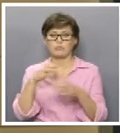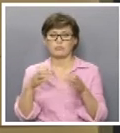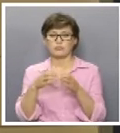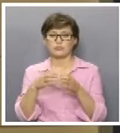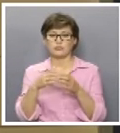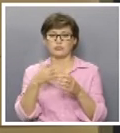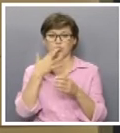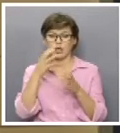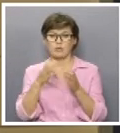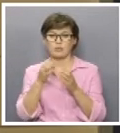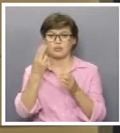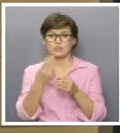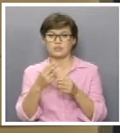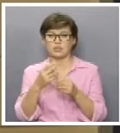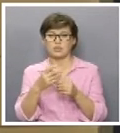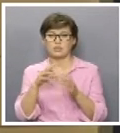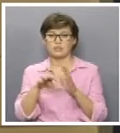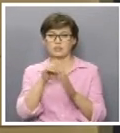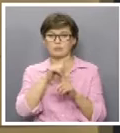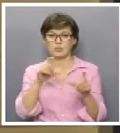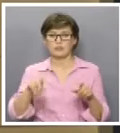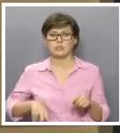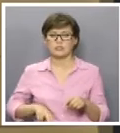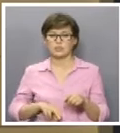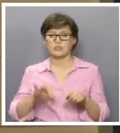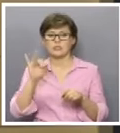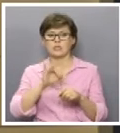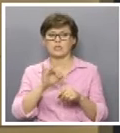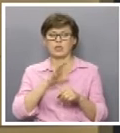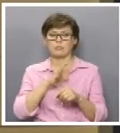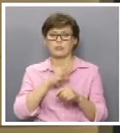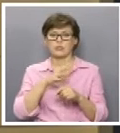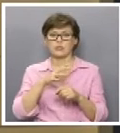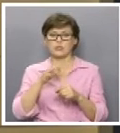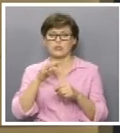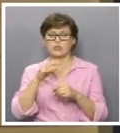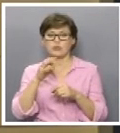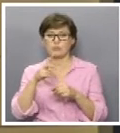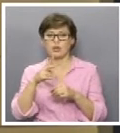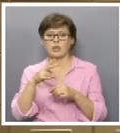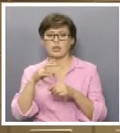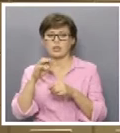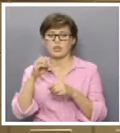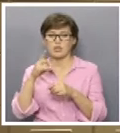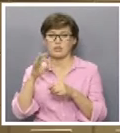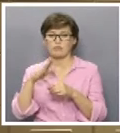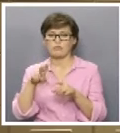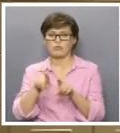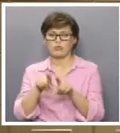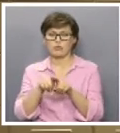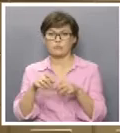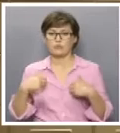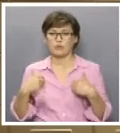ұлттық компаниясы акционерлік қоғамының департамент директоры және жоба менеджері Жұлдыз Егенов.